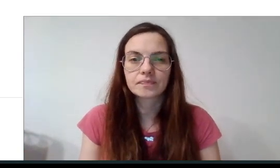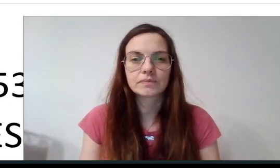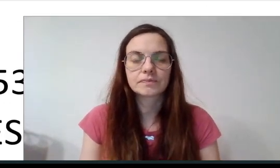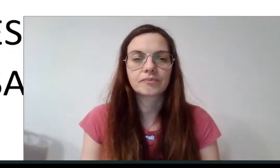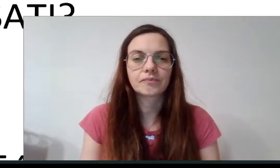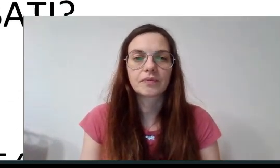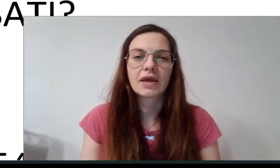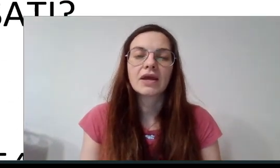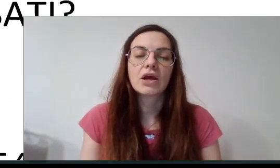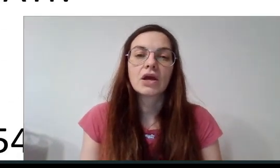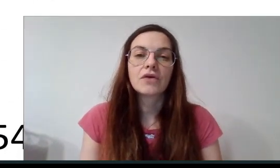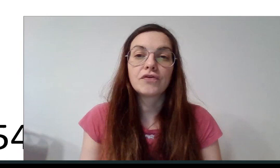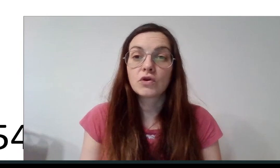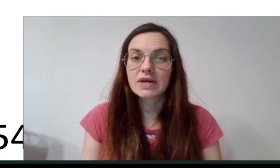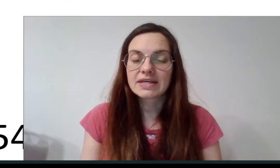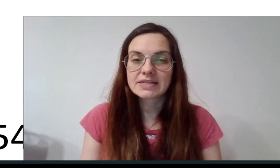Wie viel Uhr ist es?